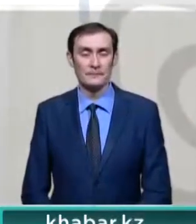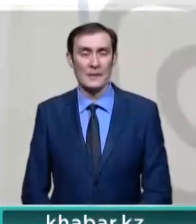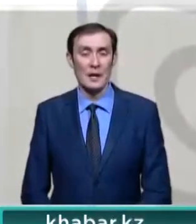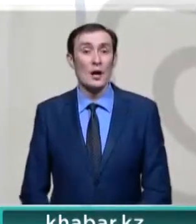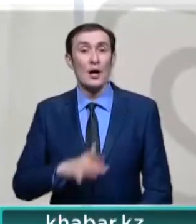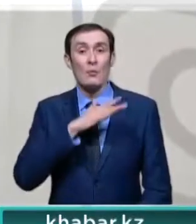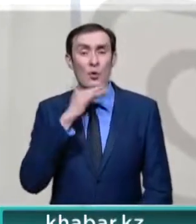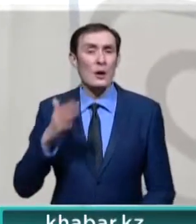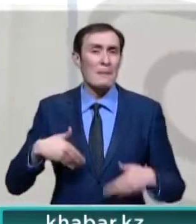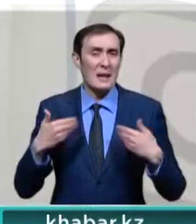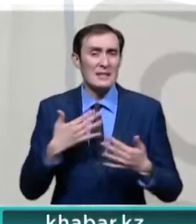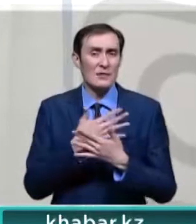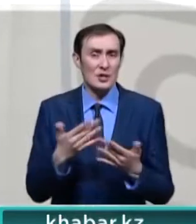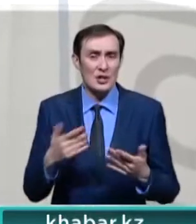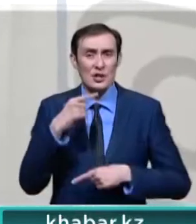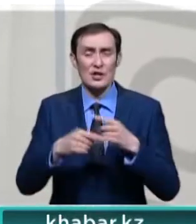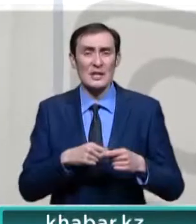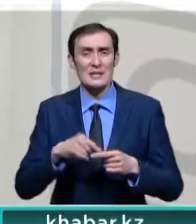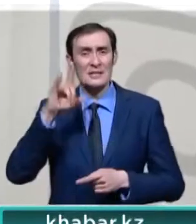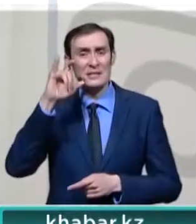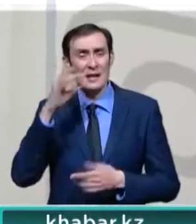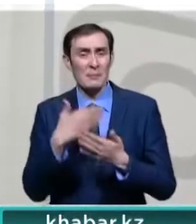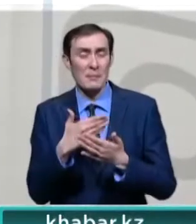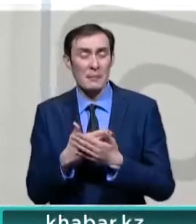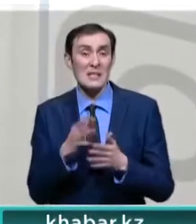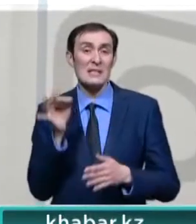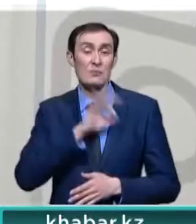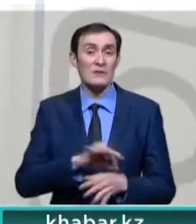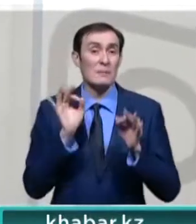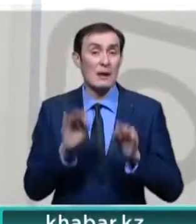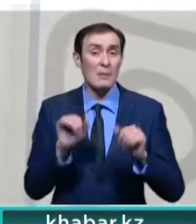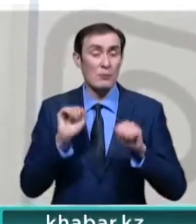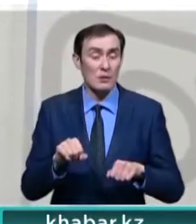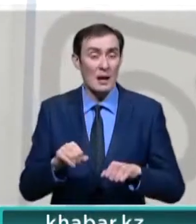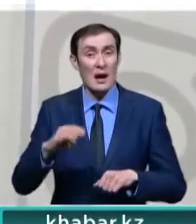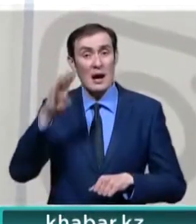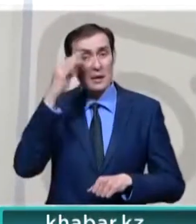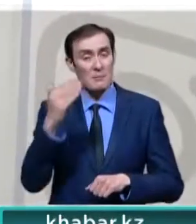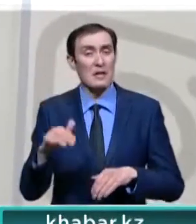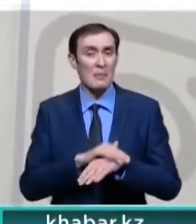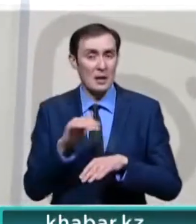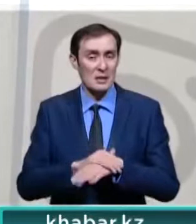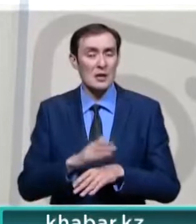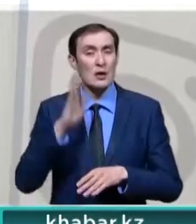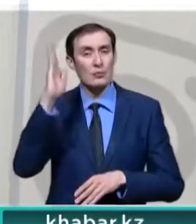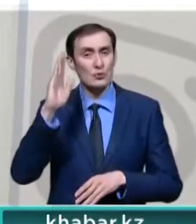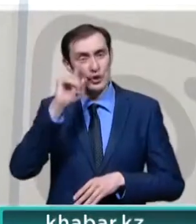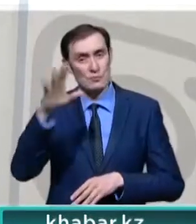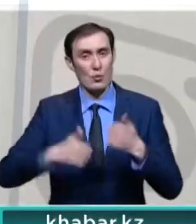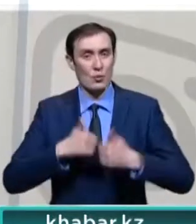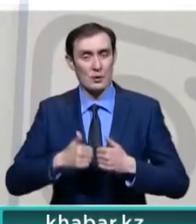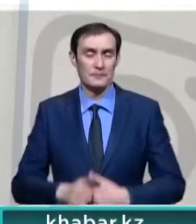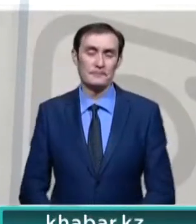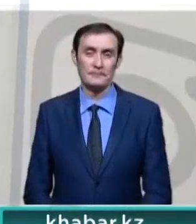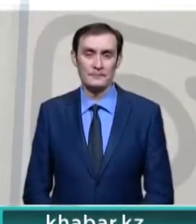много полезных вещей творится через инстаграм если ее применять правильно пацанам респект будущее чем пике